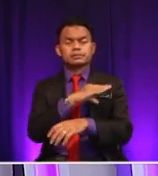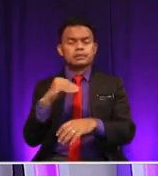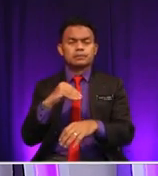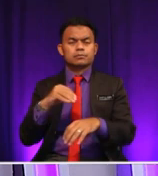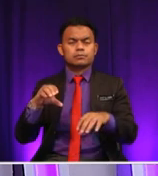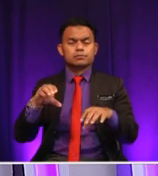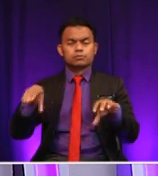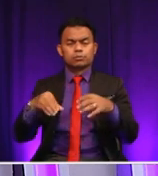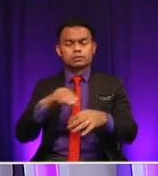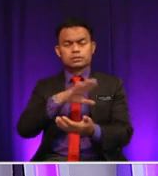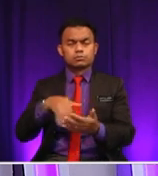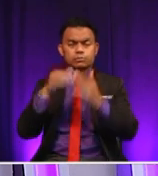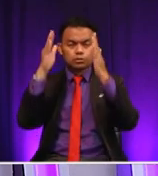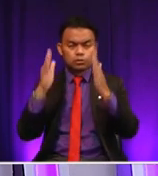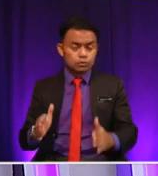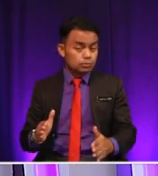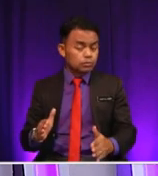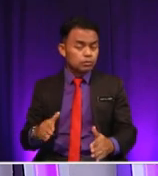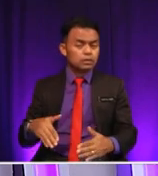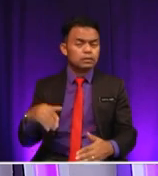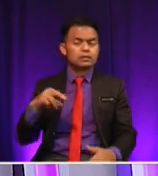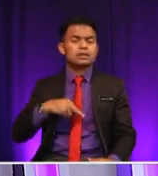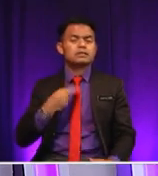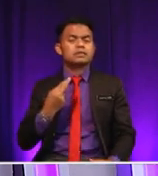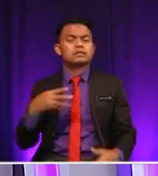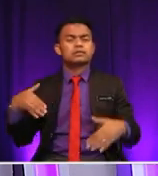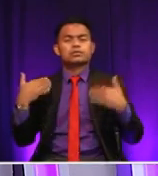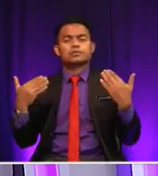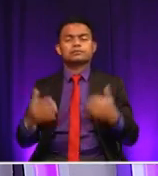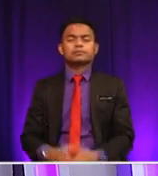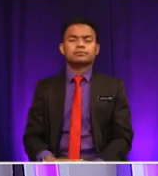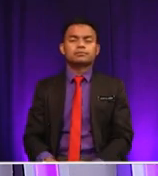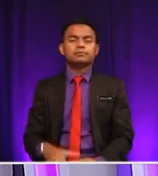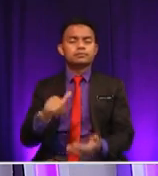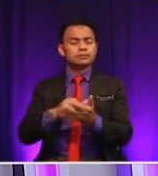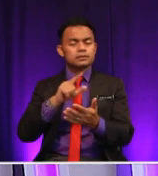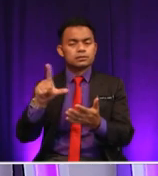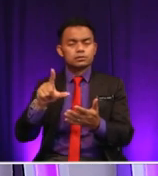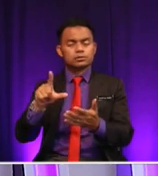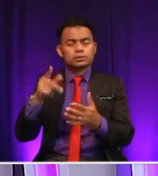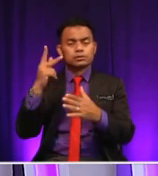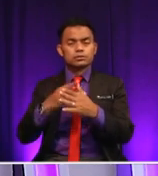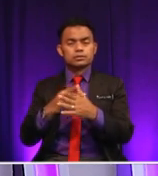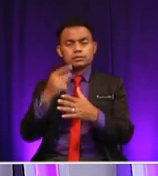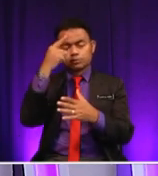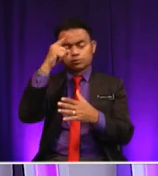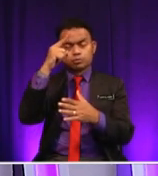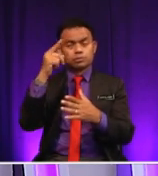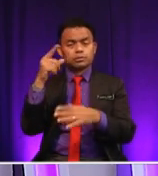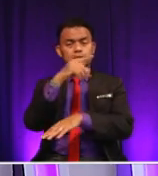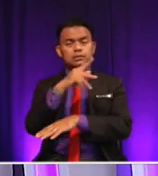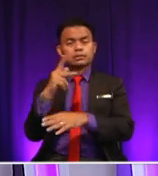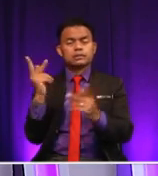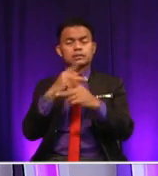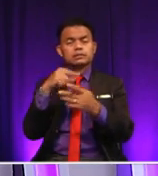terbuai apabila mendengar Ceko yang membacanya sementara tadi itulah untuk kali ini jadi banyak lagi